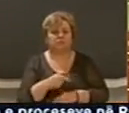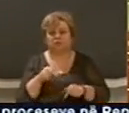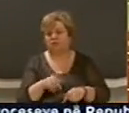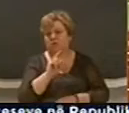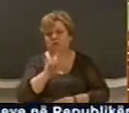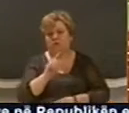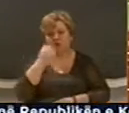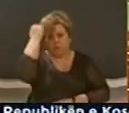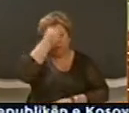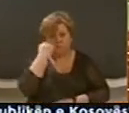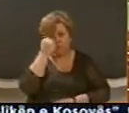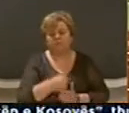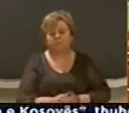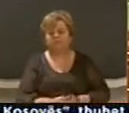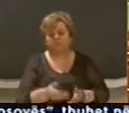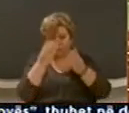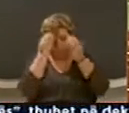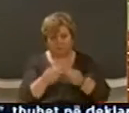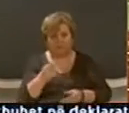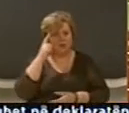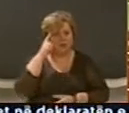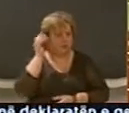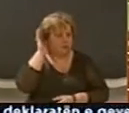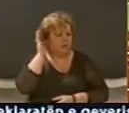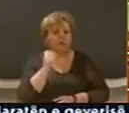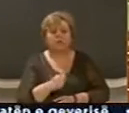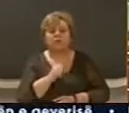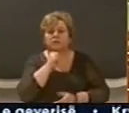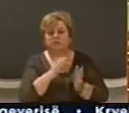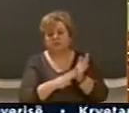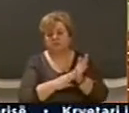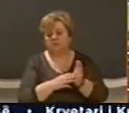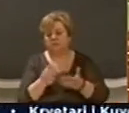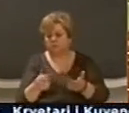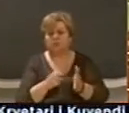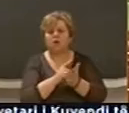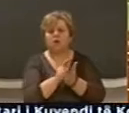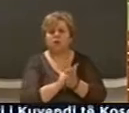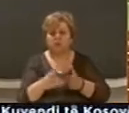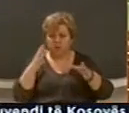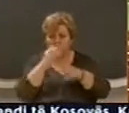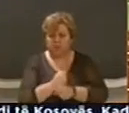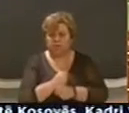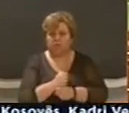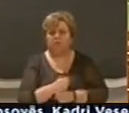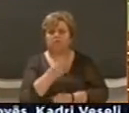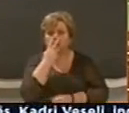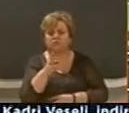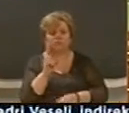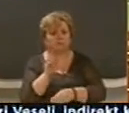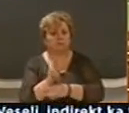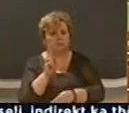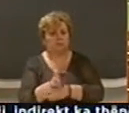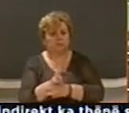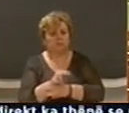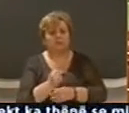në Kosovë. I nderuar kryeministër Zoti Mustafa, është momenti i fundit që të ndërmeni ndonjë veprim